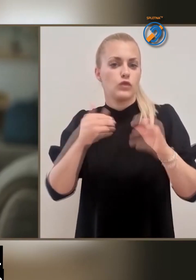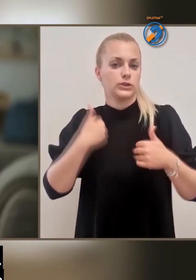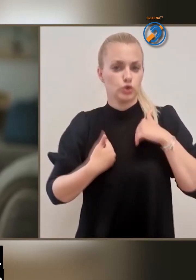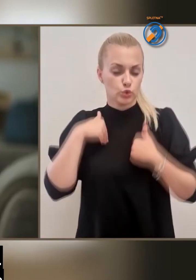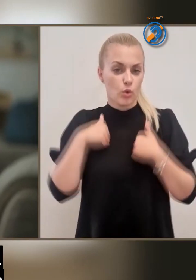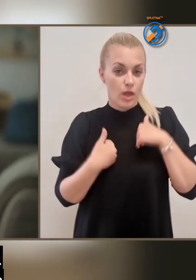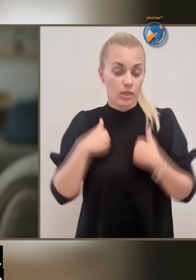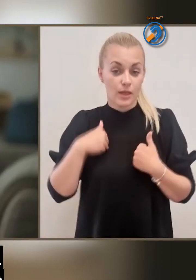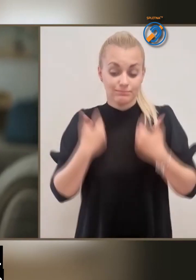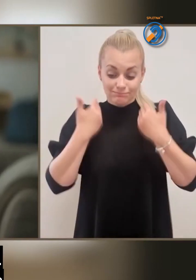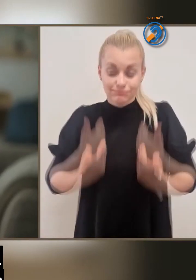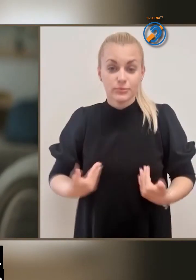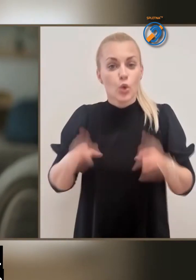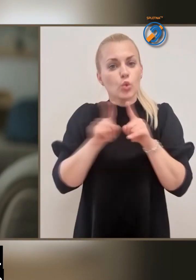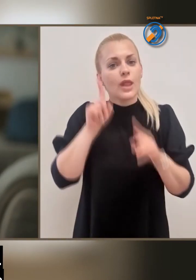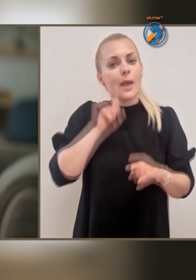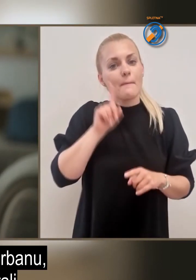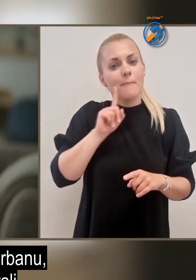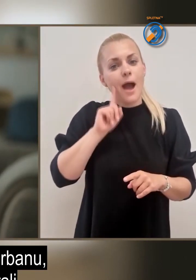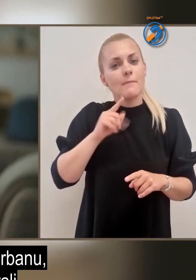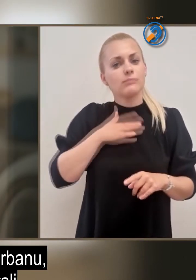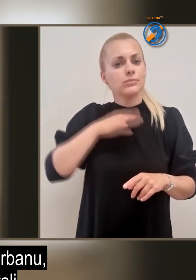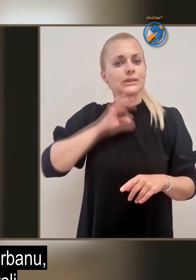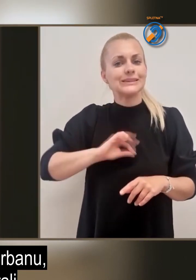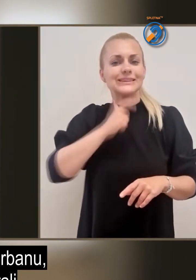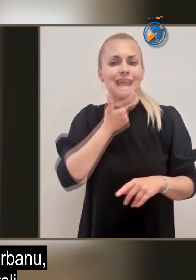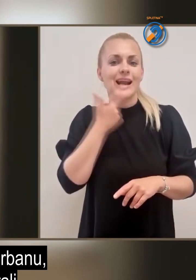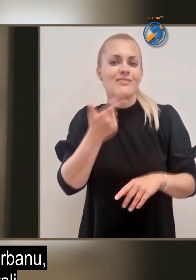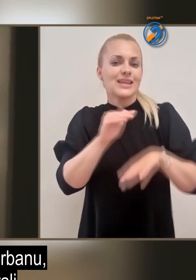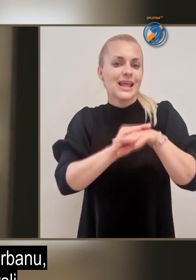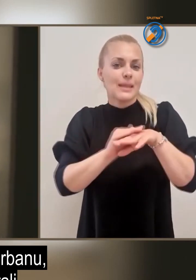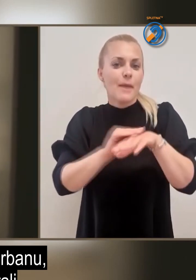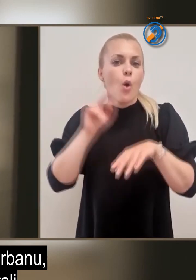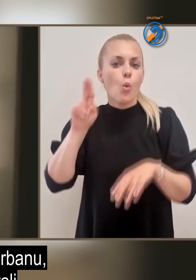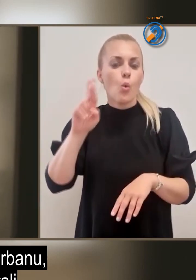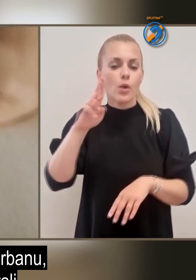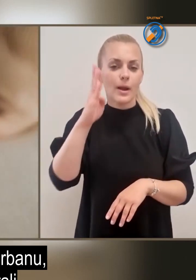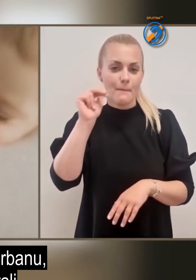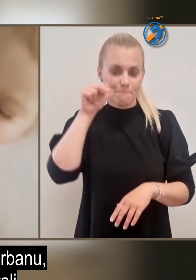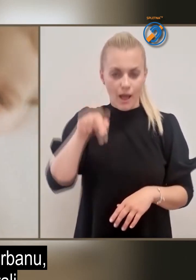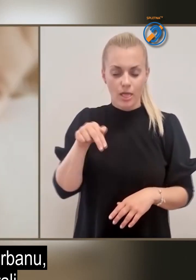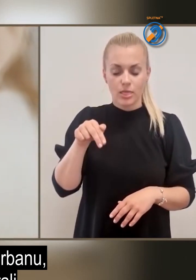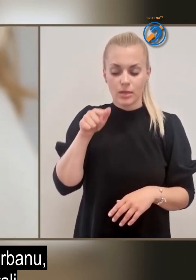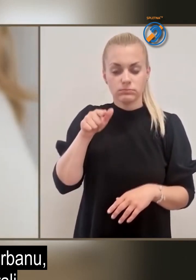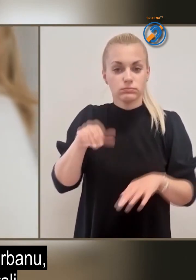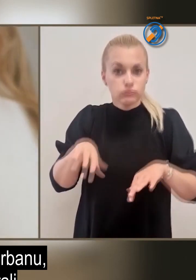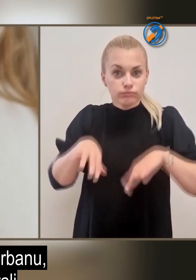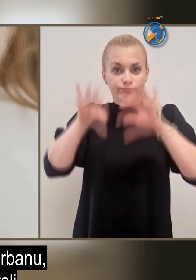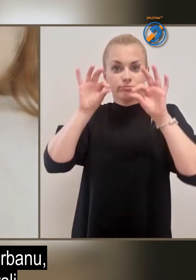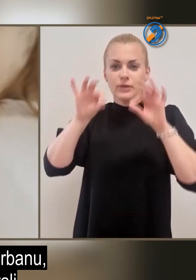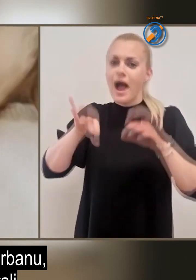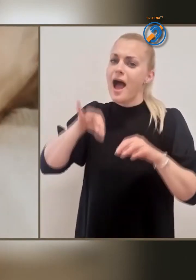kakovosti življenja. Sem pa tudi mama 20-mesečnemu fantku Urbanu, kateremu